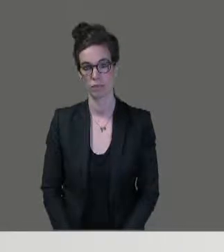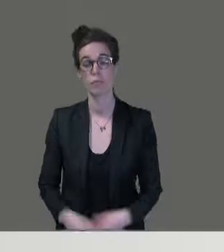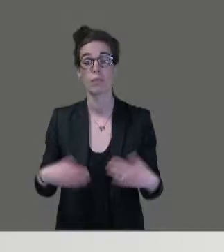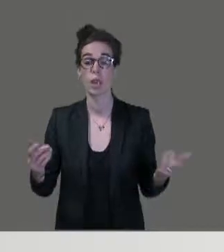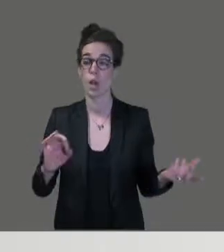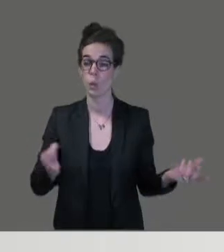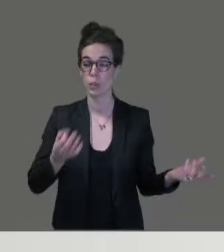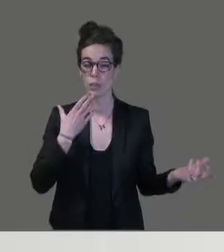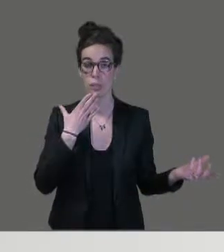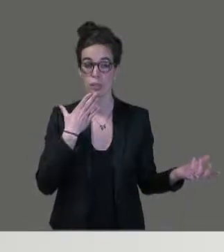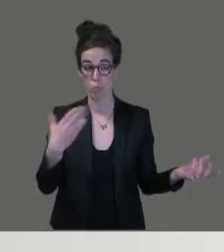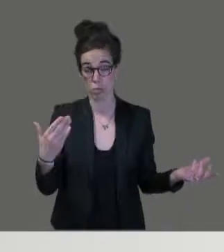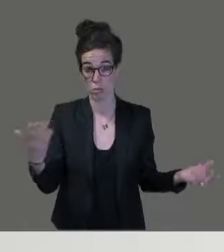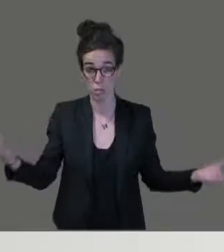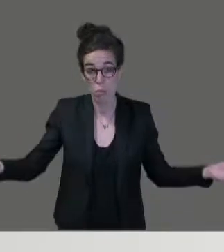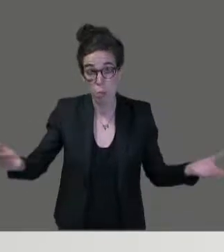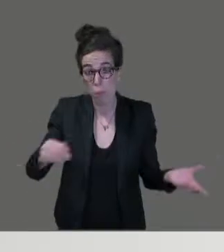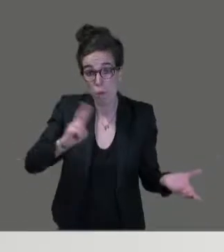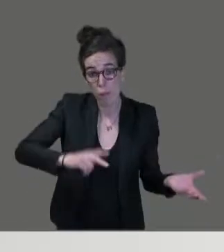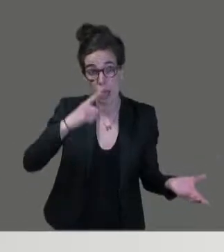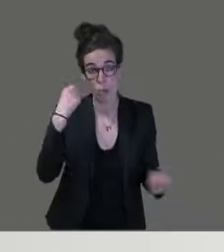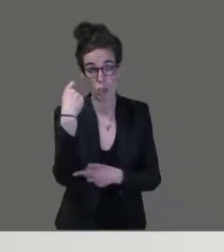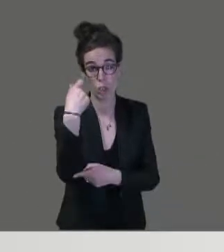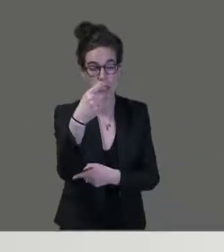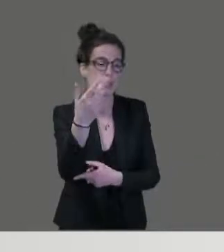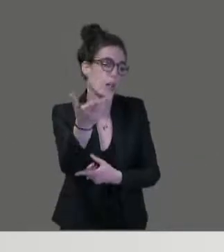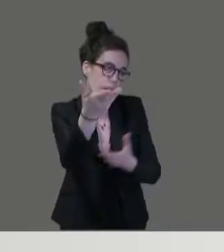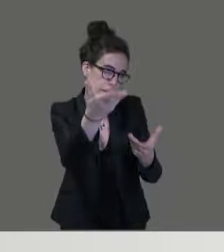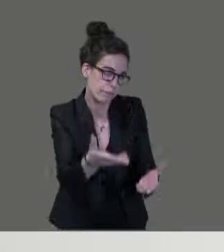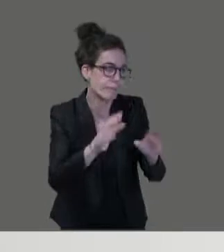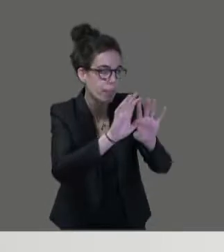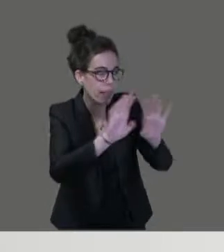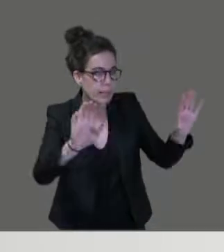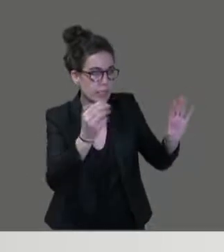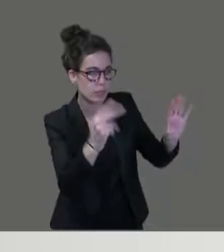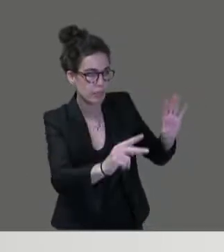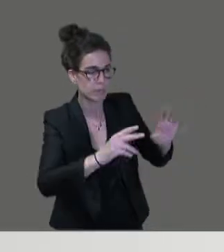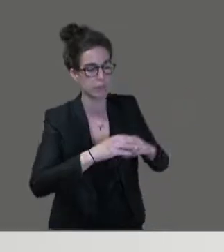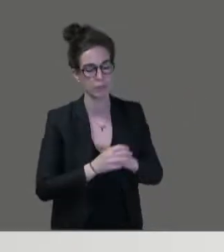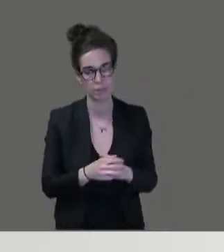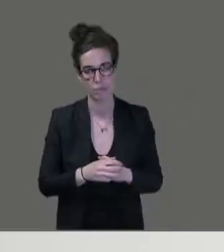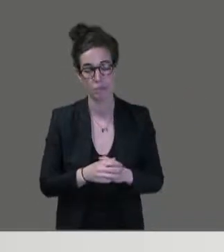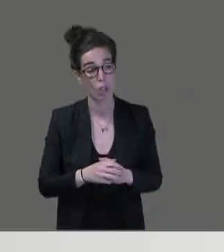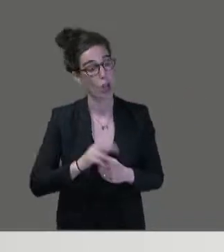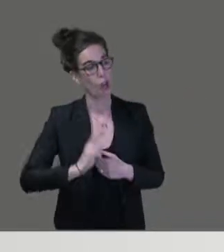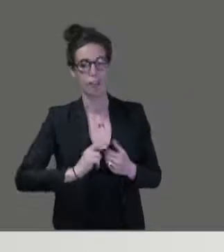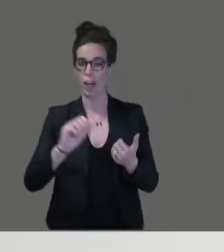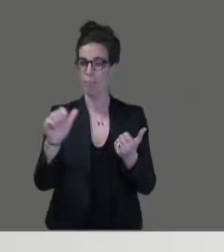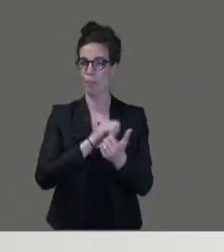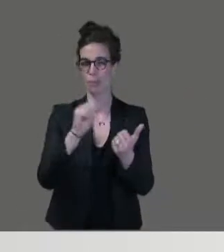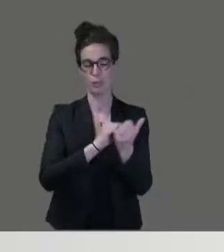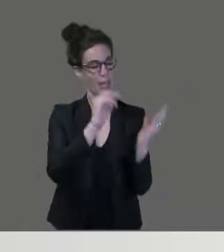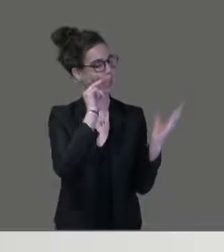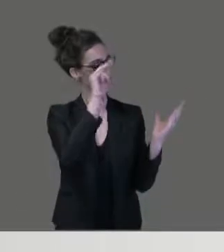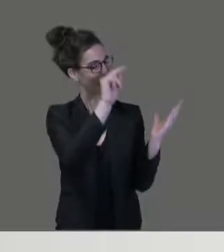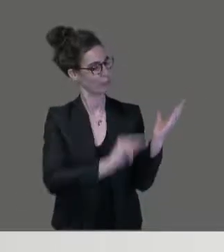Oui, merci. Oui, à dire vrai, Monsieur le Président, enfin, en l'occurrence son exécutif, tout est toujours très beau sur le papier, mais nous ne